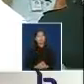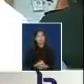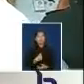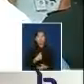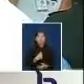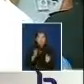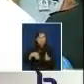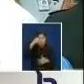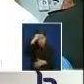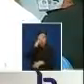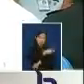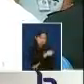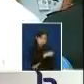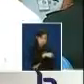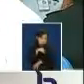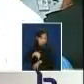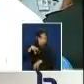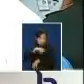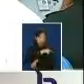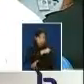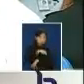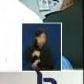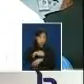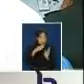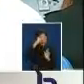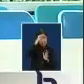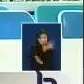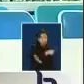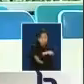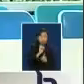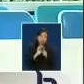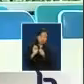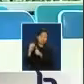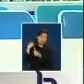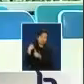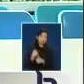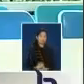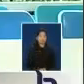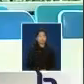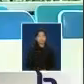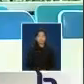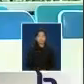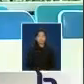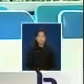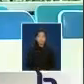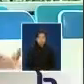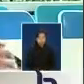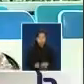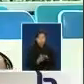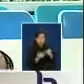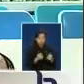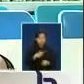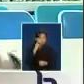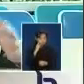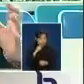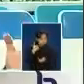อนทั้งสาแพทย์ทั้งแพทย์ประจำบ้านนะคะก็ถ่ายทอดทางแพทย์เหล่านี้ด้วยค่ะ นอกเหนือจากเรื่องของโรคมือเท้าปากซึ่งถ้าฟังมา